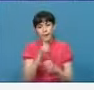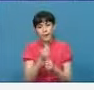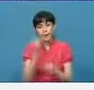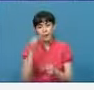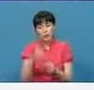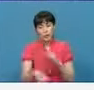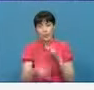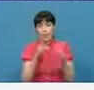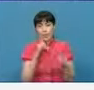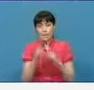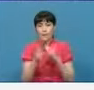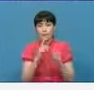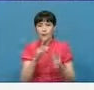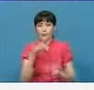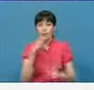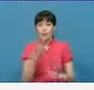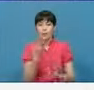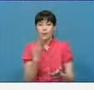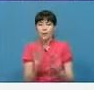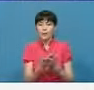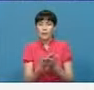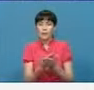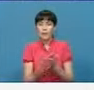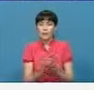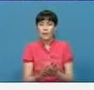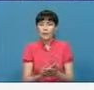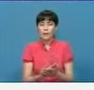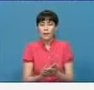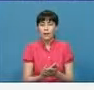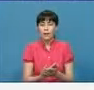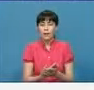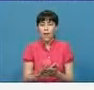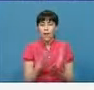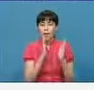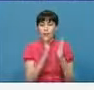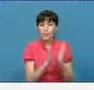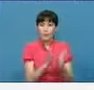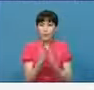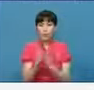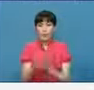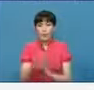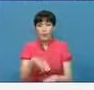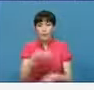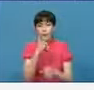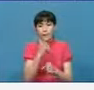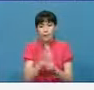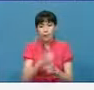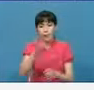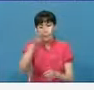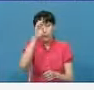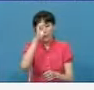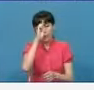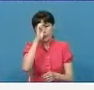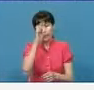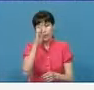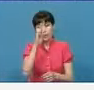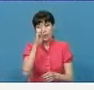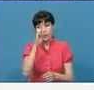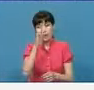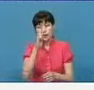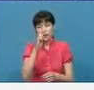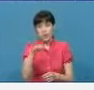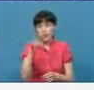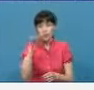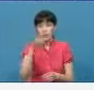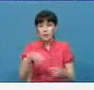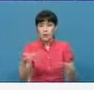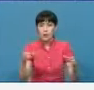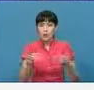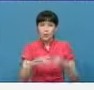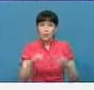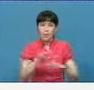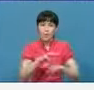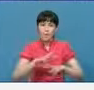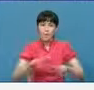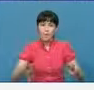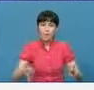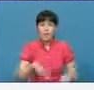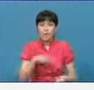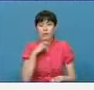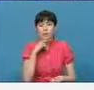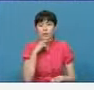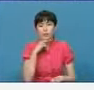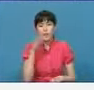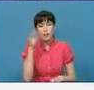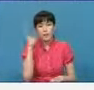форумдарда айтылған ұсыныстар бір екшеліп, негізгі мемлекеттік құзырлы министрліктердің назарына